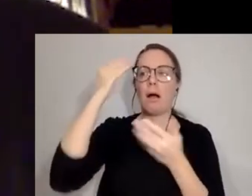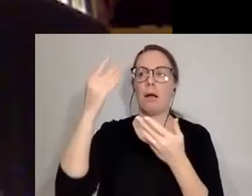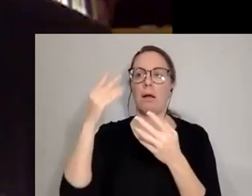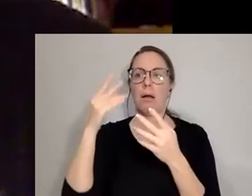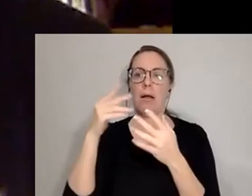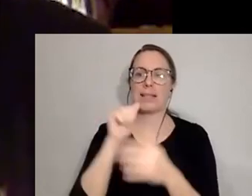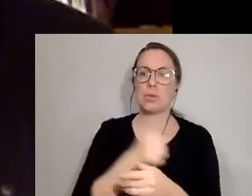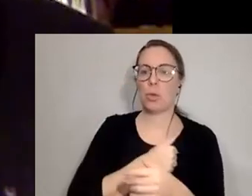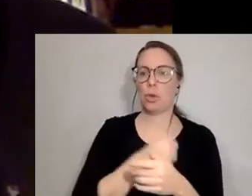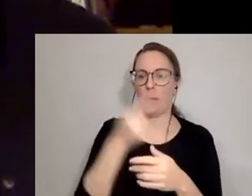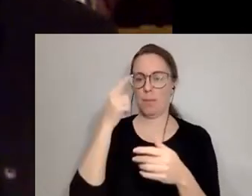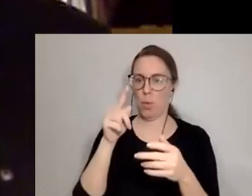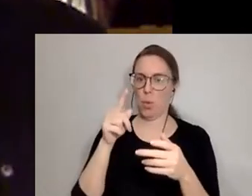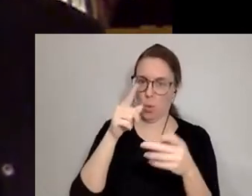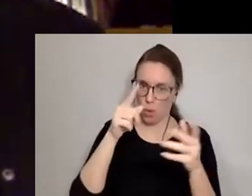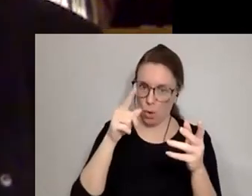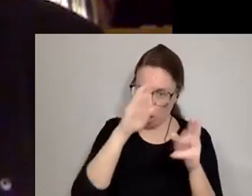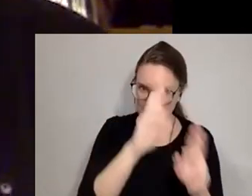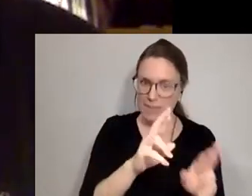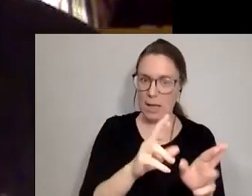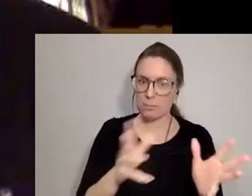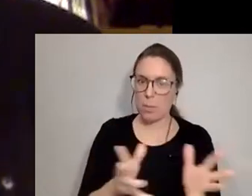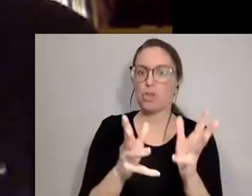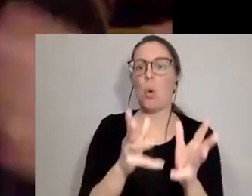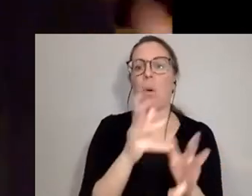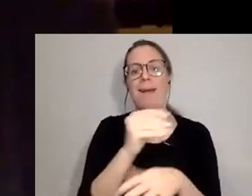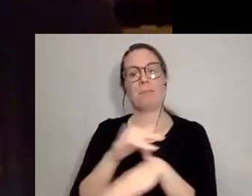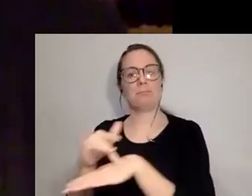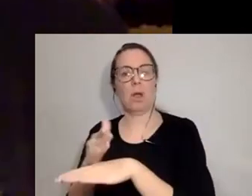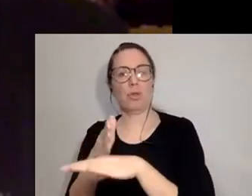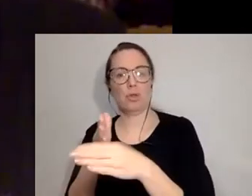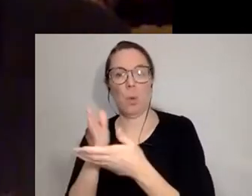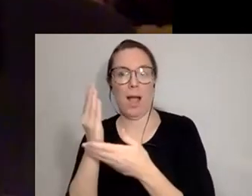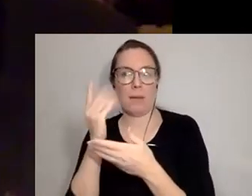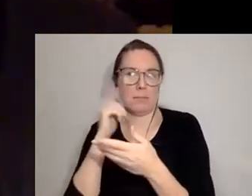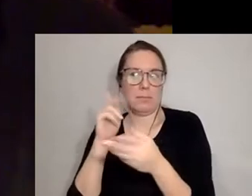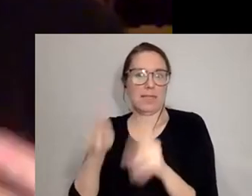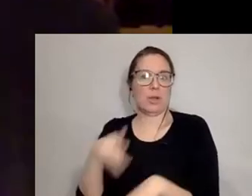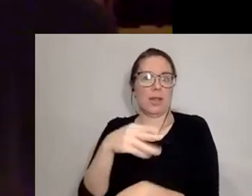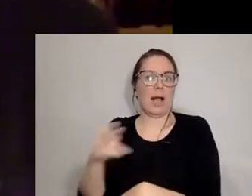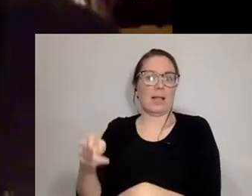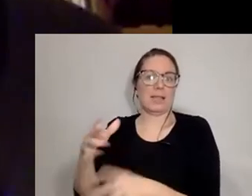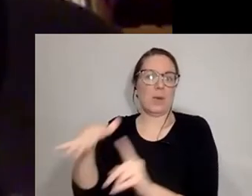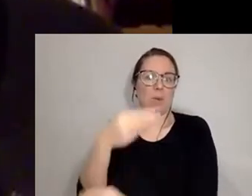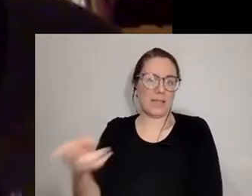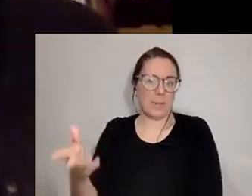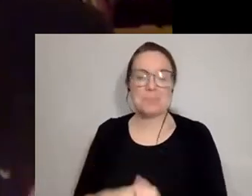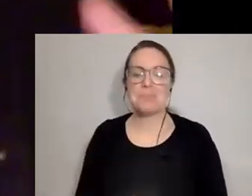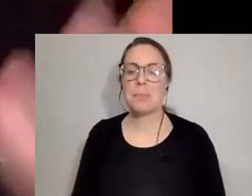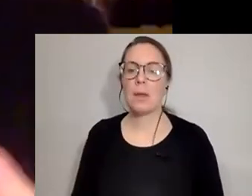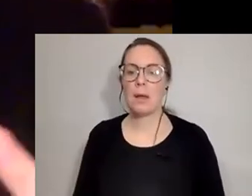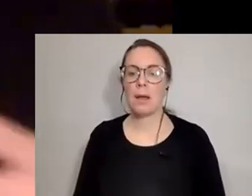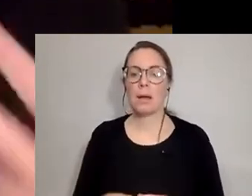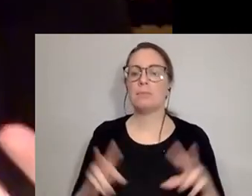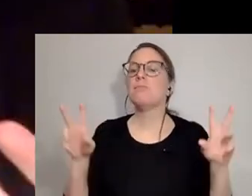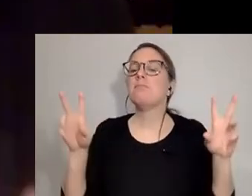promotion et à l'exercice des droits pour les personnes en situation de handicap. Ce cours qui prend la forme d'une école d'été,